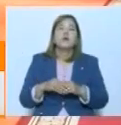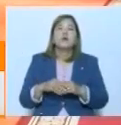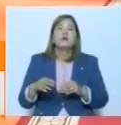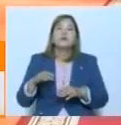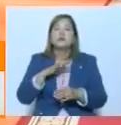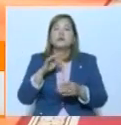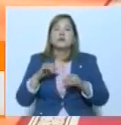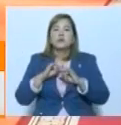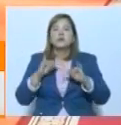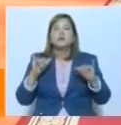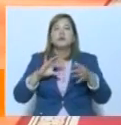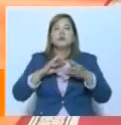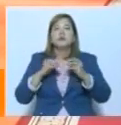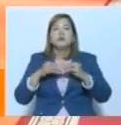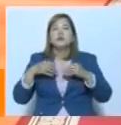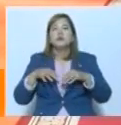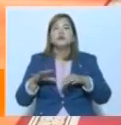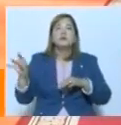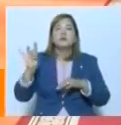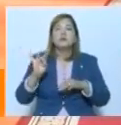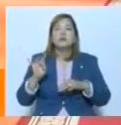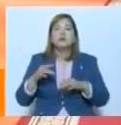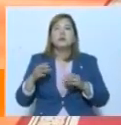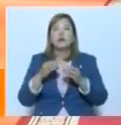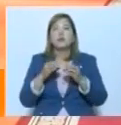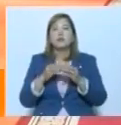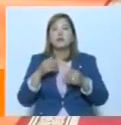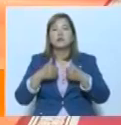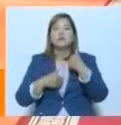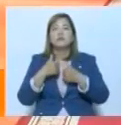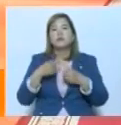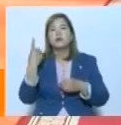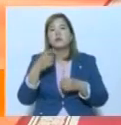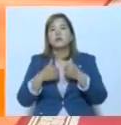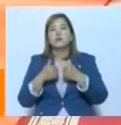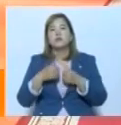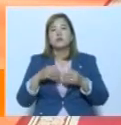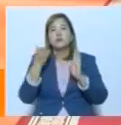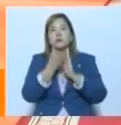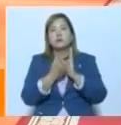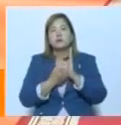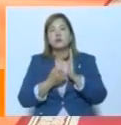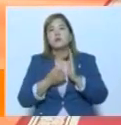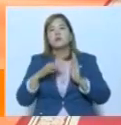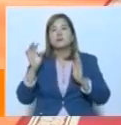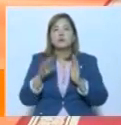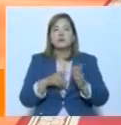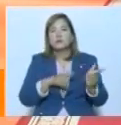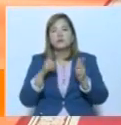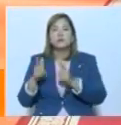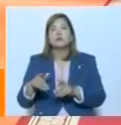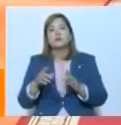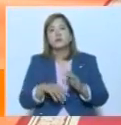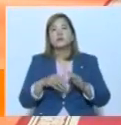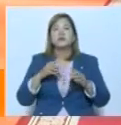В целях развития борьбы дзюдо в нашем регионе проводятся командные соревнования. Одно из соревнований запланировано для того, чтобы эффективно подготовиться к